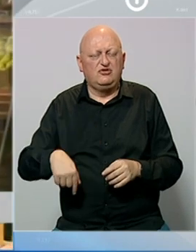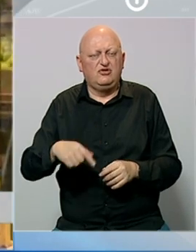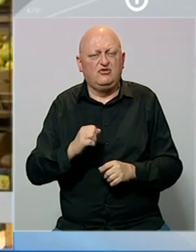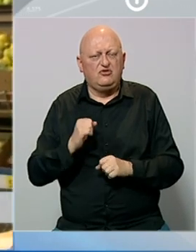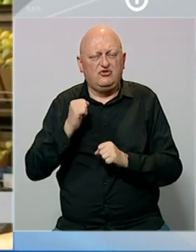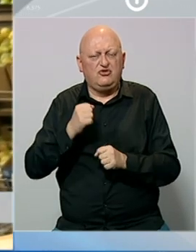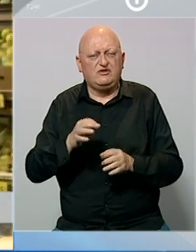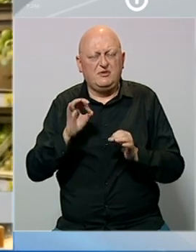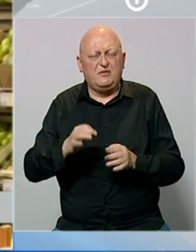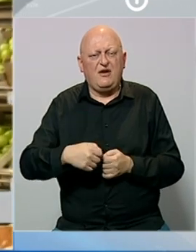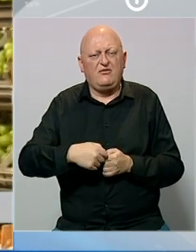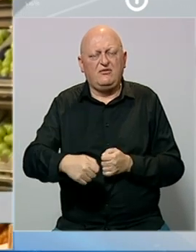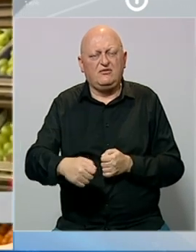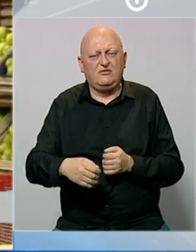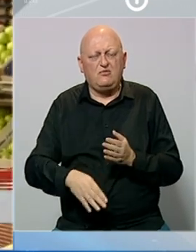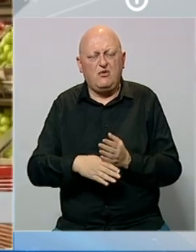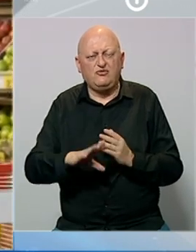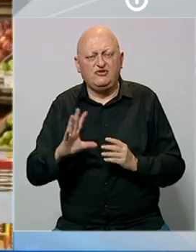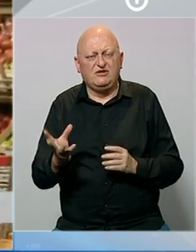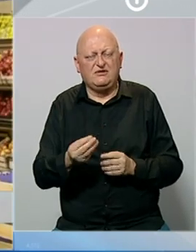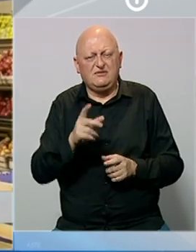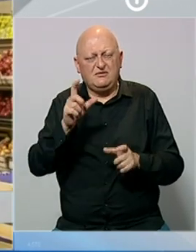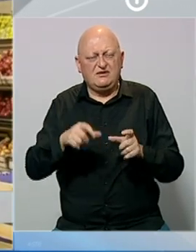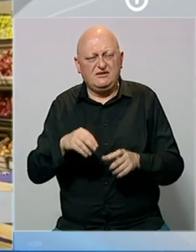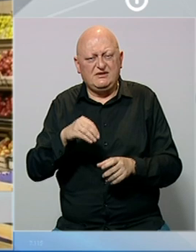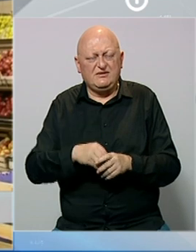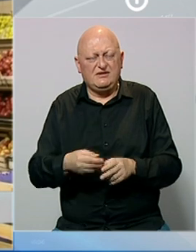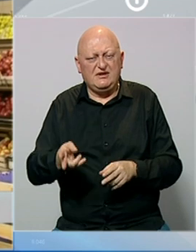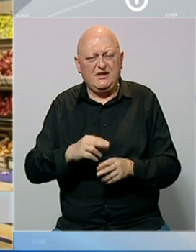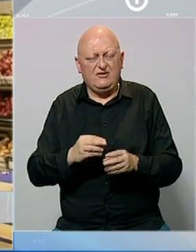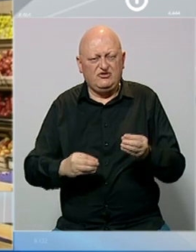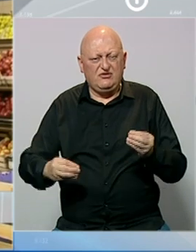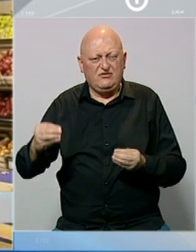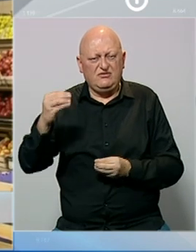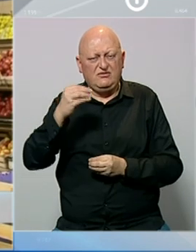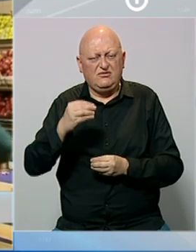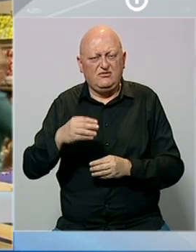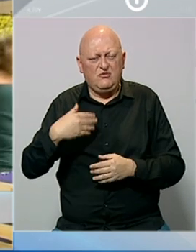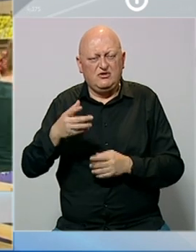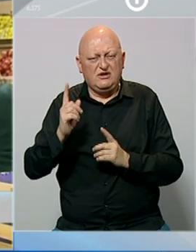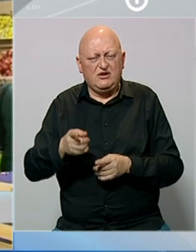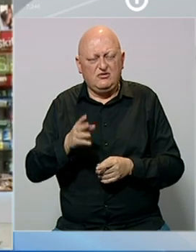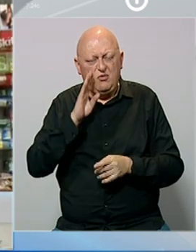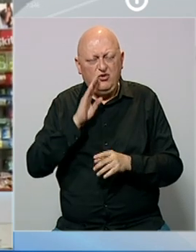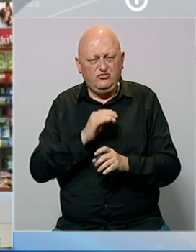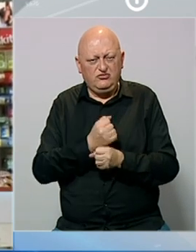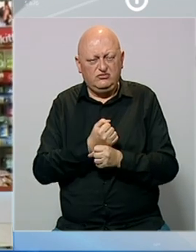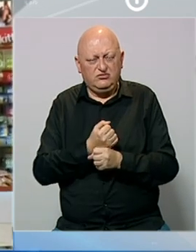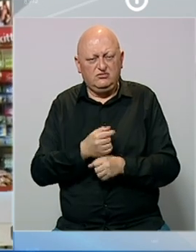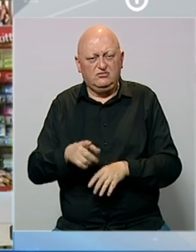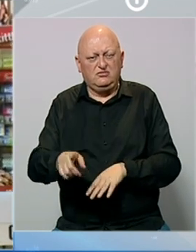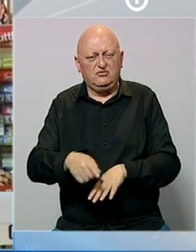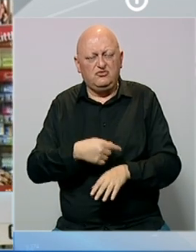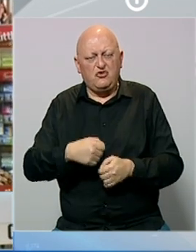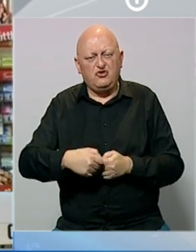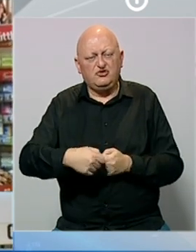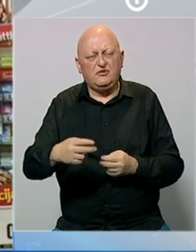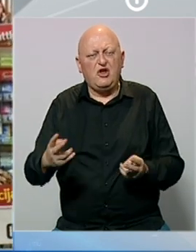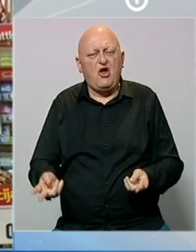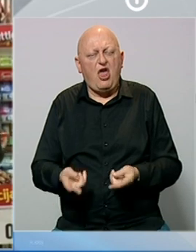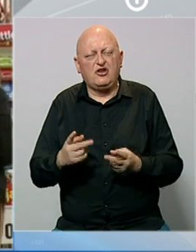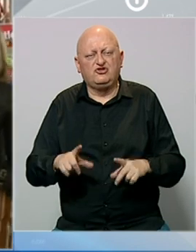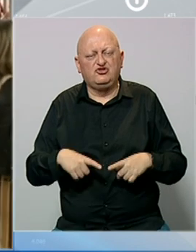donose konkretne mjere za pomoć svim stanovnicima u vrijeme najveće inflacije u postratnom periodu u Bosni i Hercegovini, dugoročnih mjera za